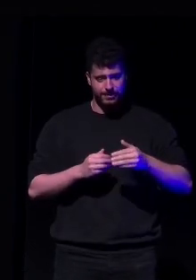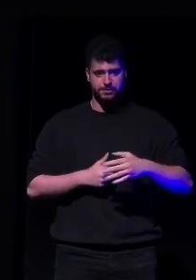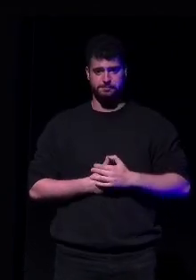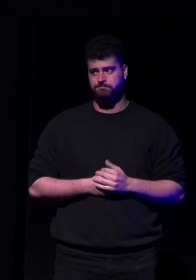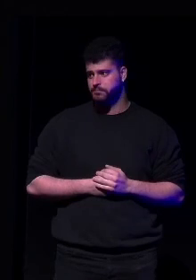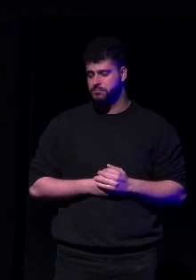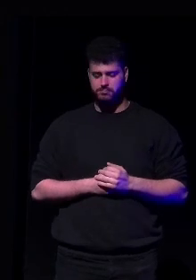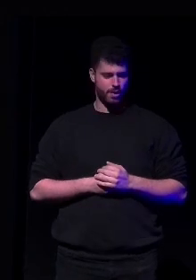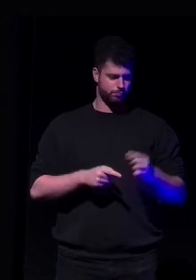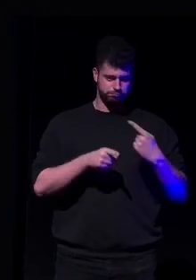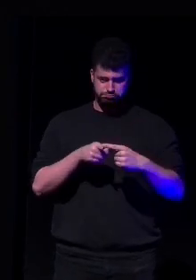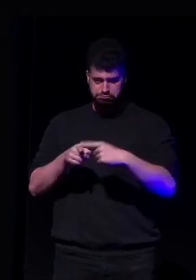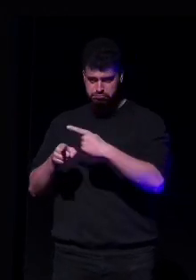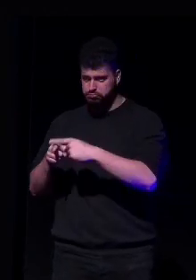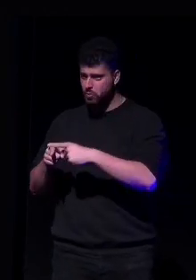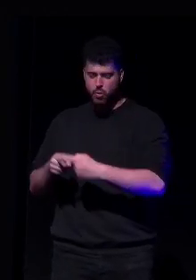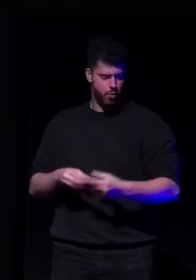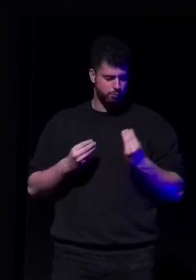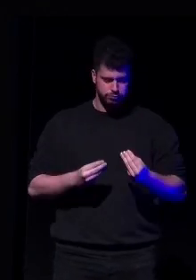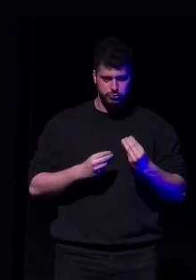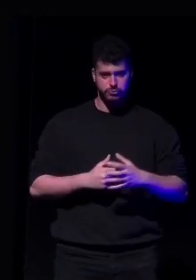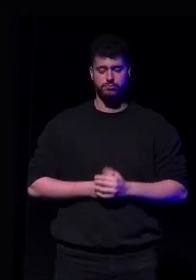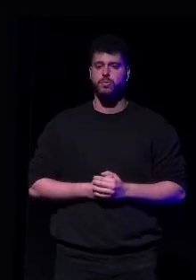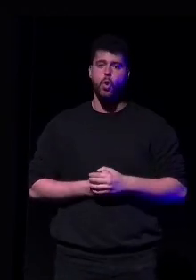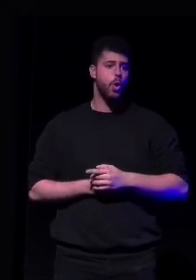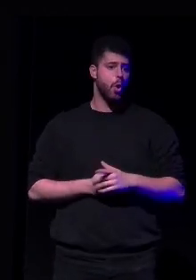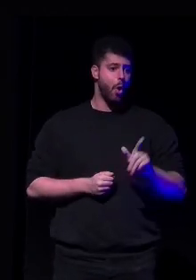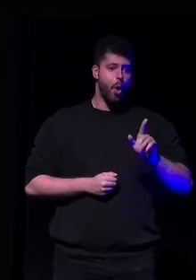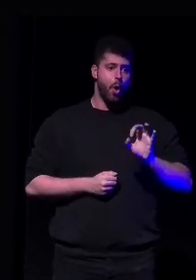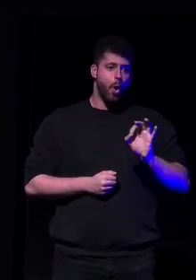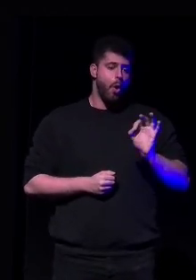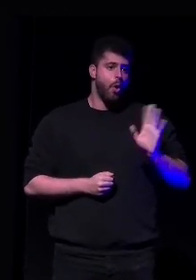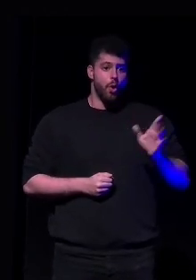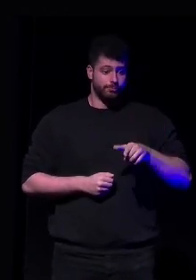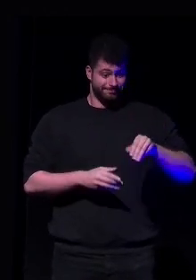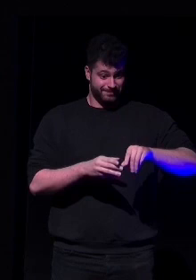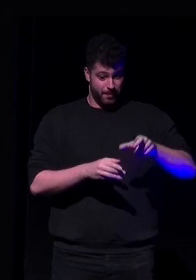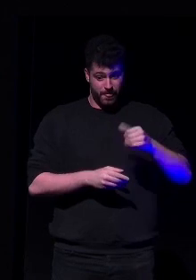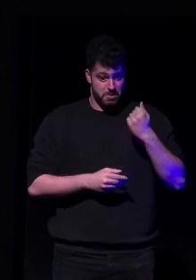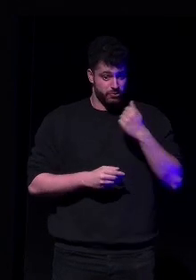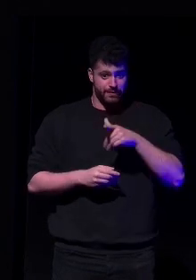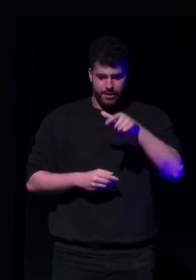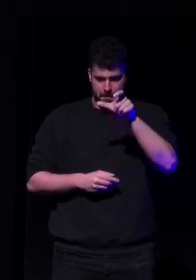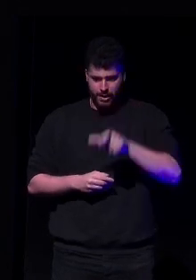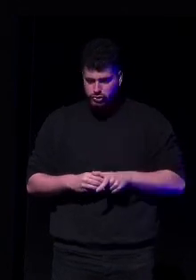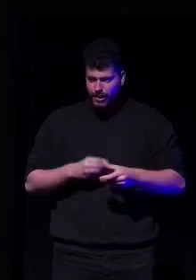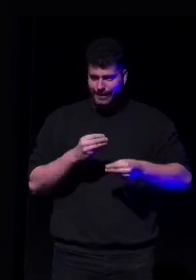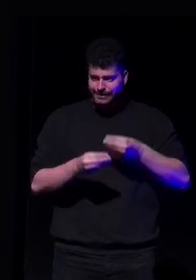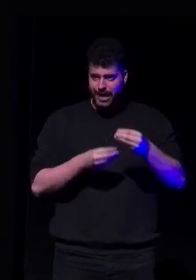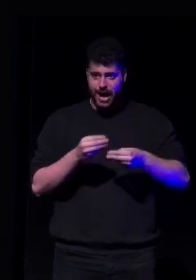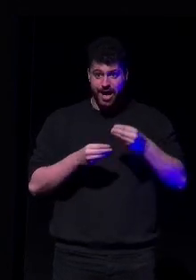l'arròs de pals, en fi, amb tantíssimes coses. No? O potser no saben, doncs, que a l'Empordà hi ha artesans que fa